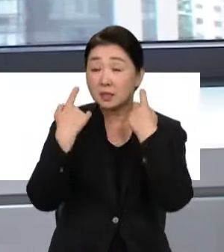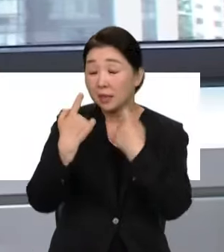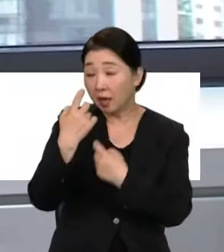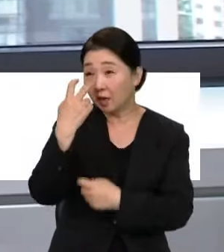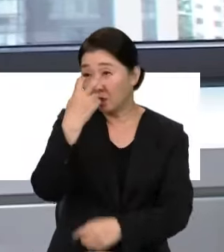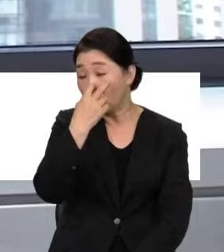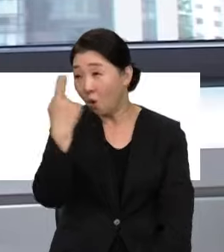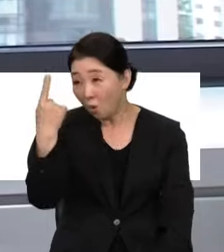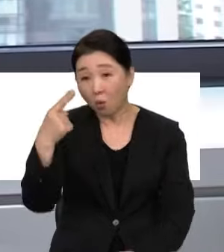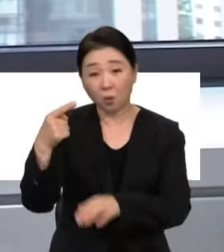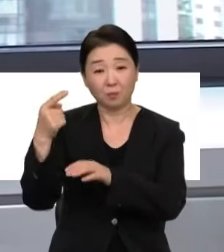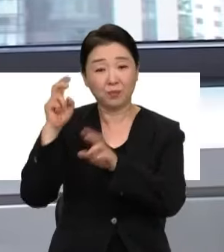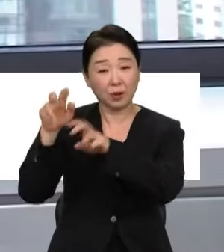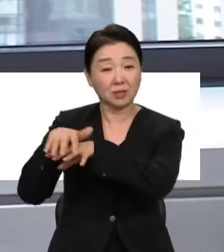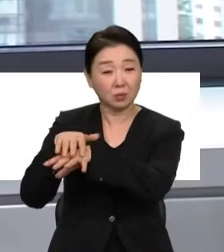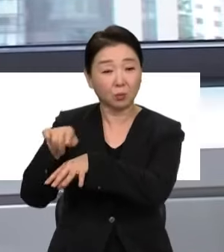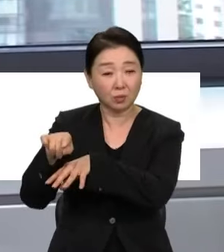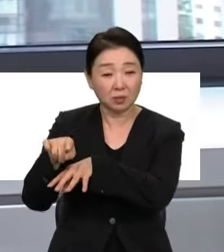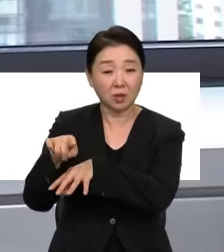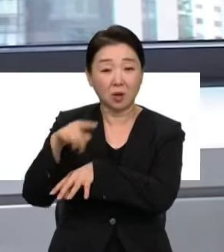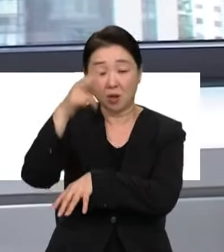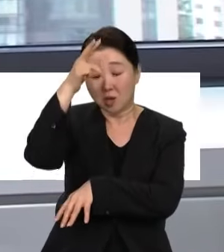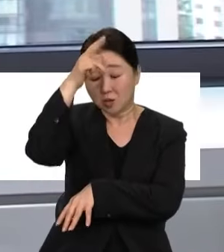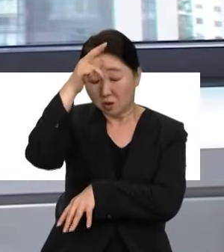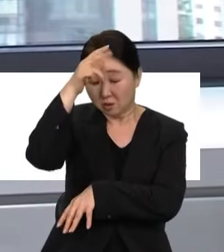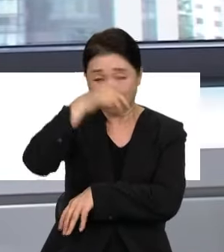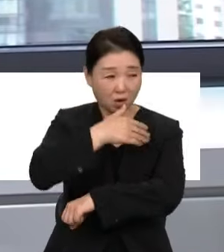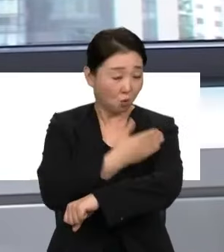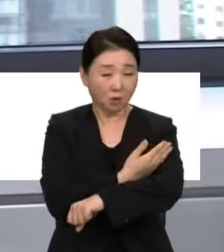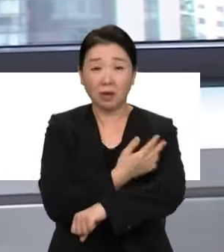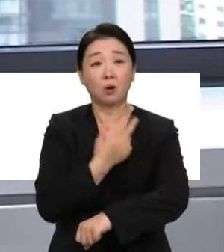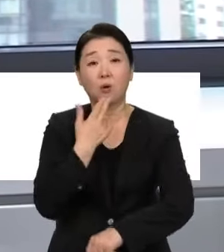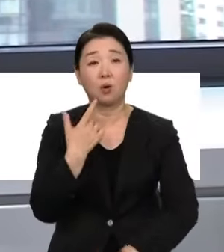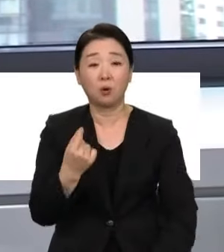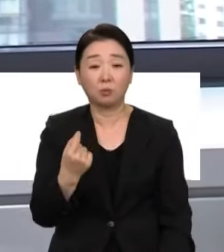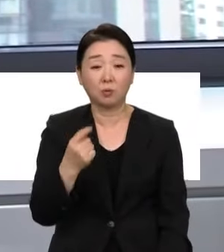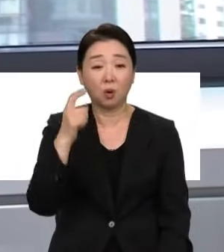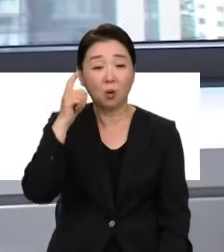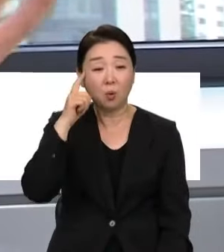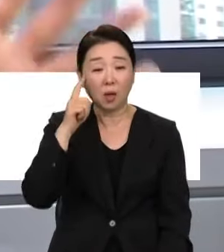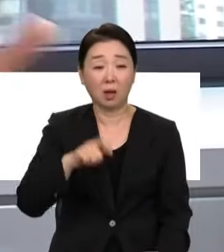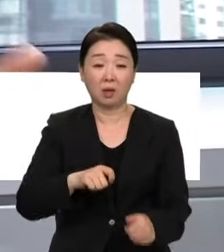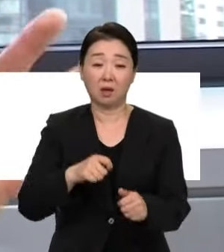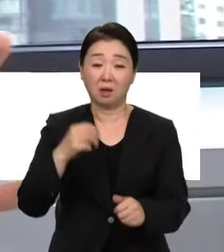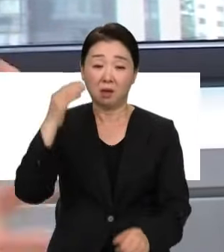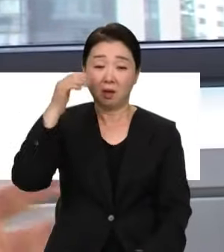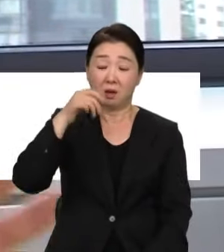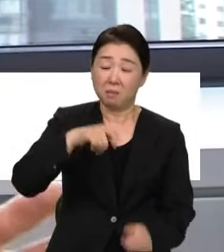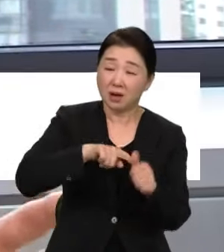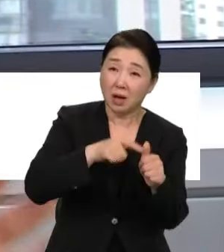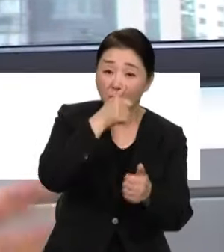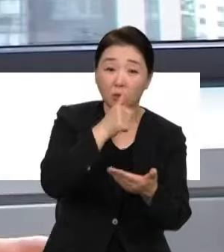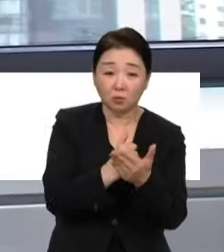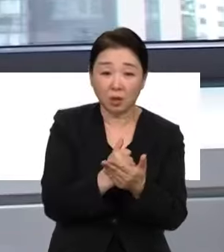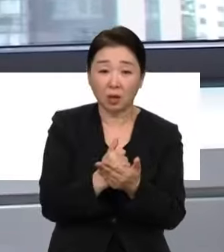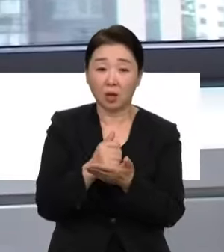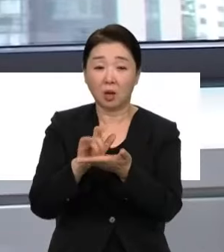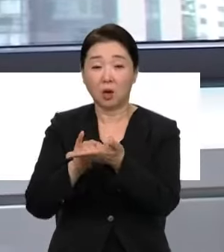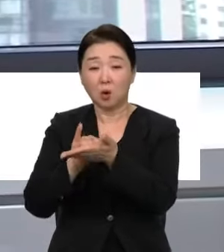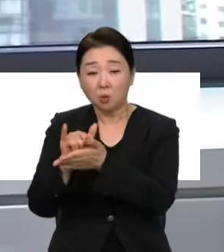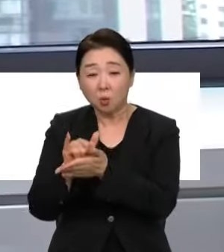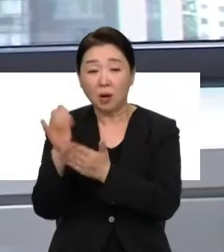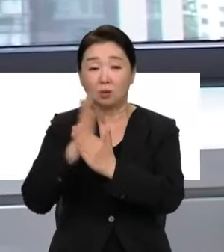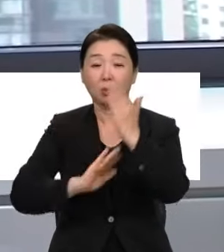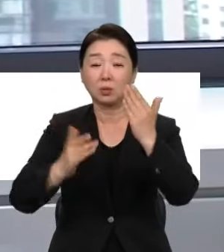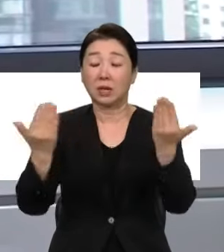경호업체라는 것은 정식으로 경찰 권한을 행사할 수 있는 그런 기관은 아니거든요. 방해죄 또 그리고 공항공사의 업무를 사실 위력을 통해서 방해를